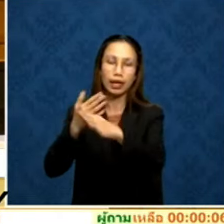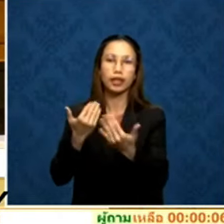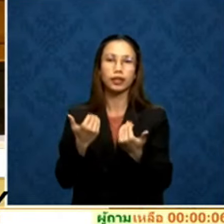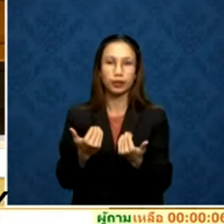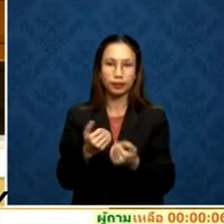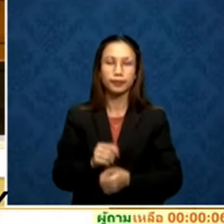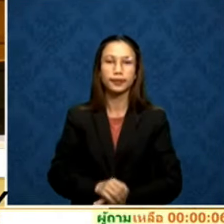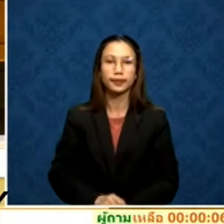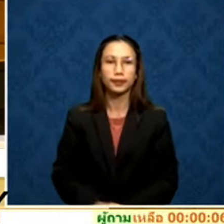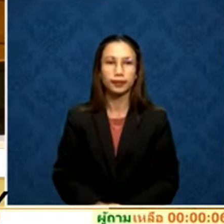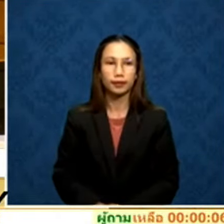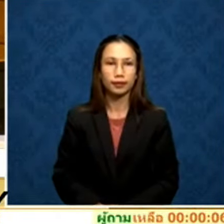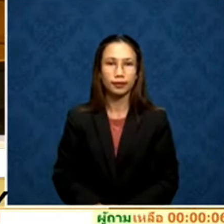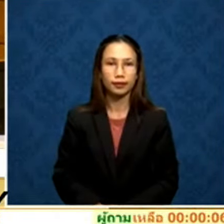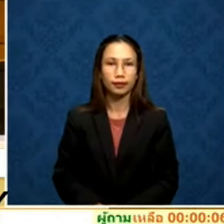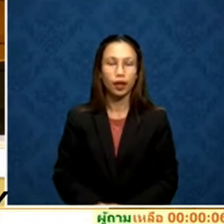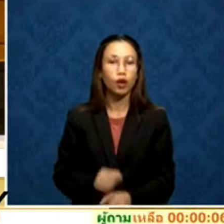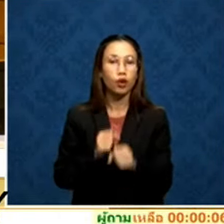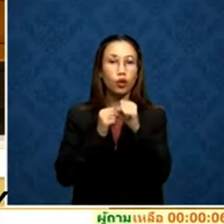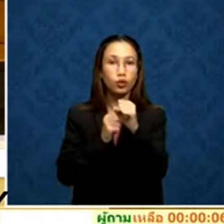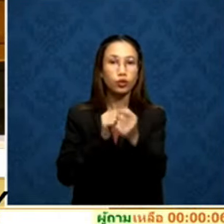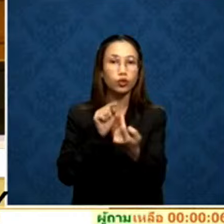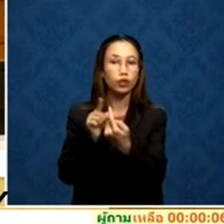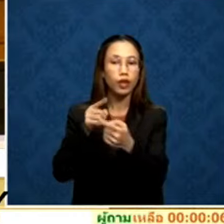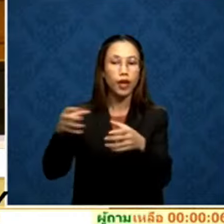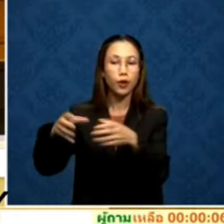ครับก็จะต้องสู้กับแรงค้าน